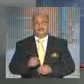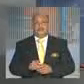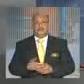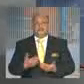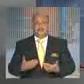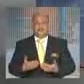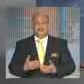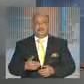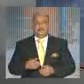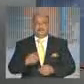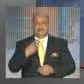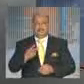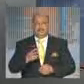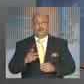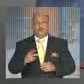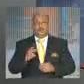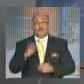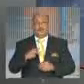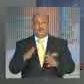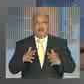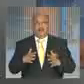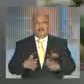وتوعية المربين بمخاطره.